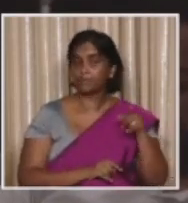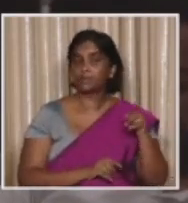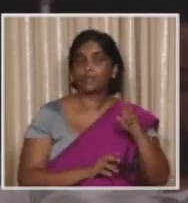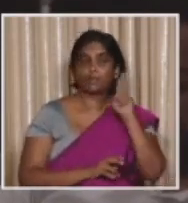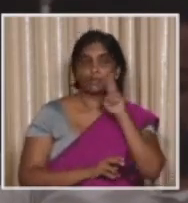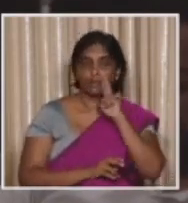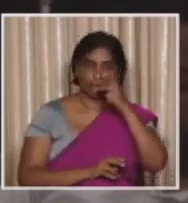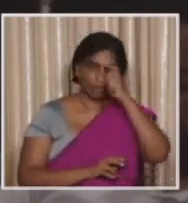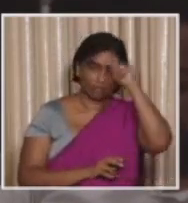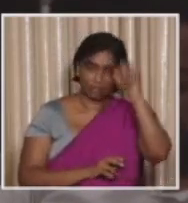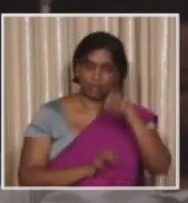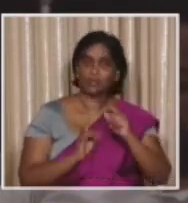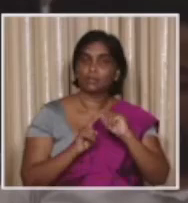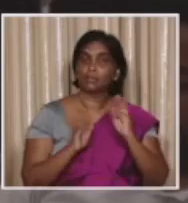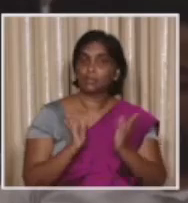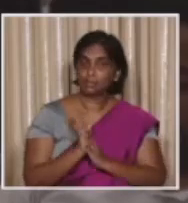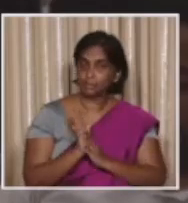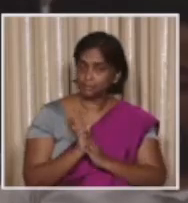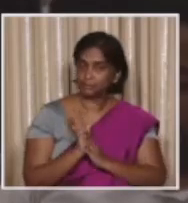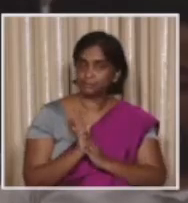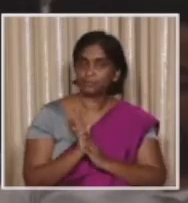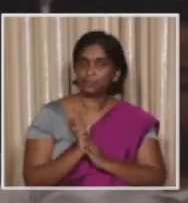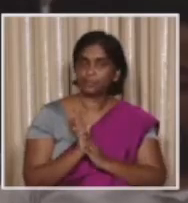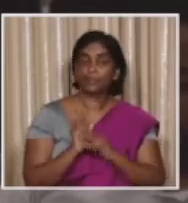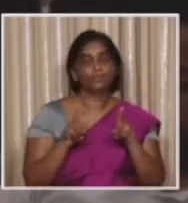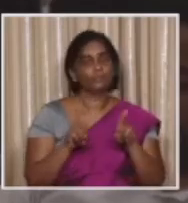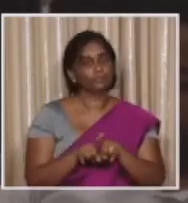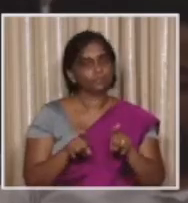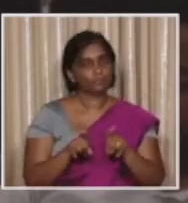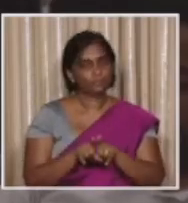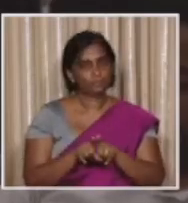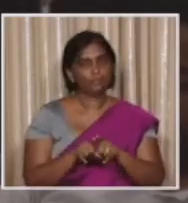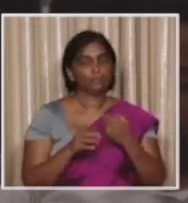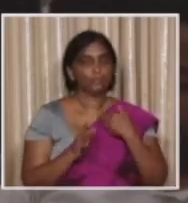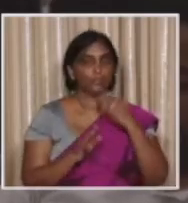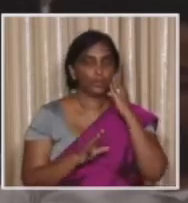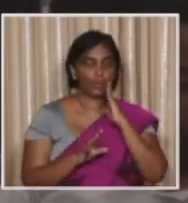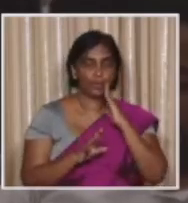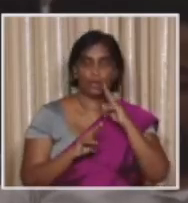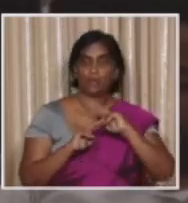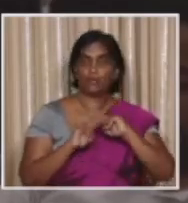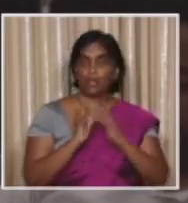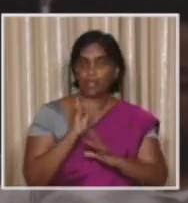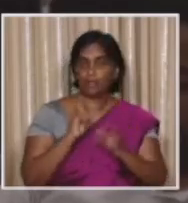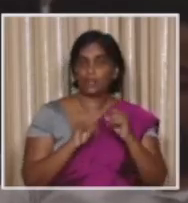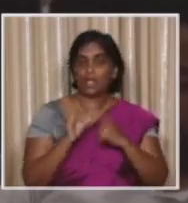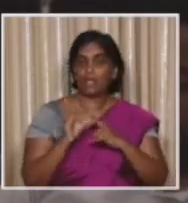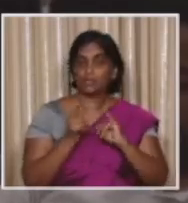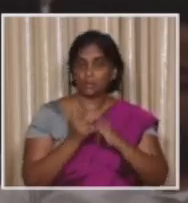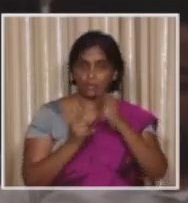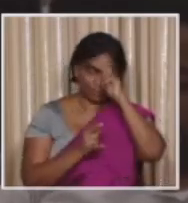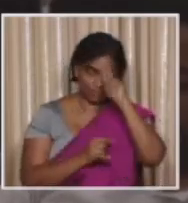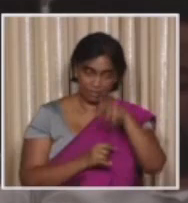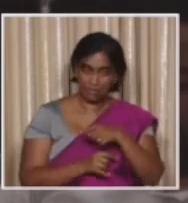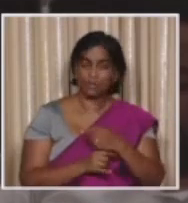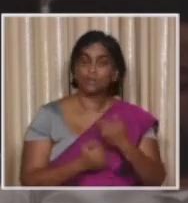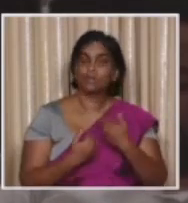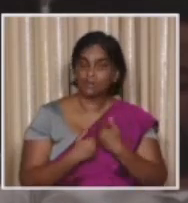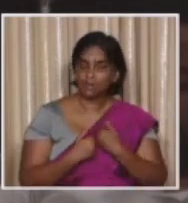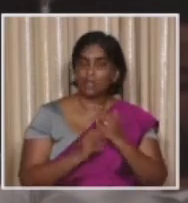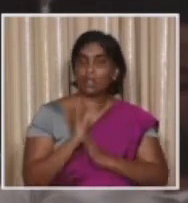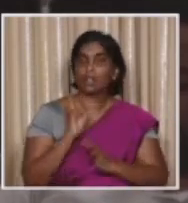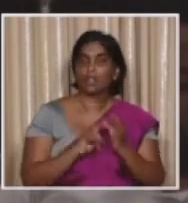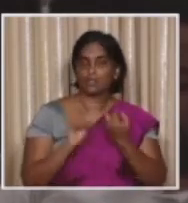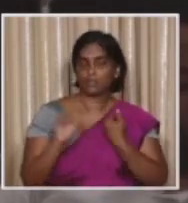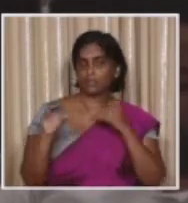රනිල් වික්‍රමසිංහ මැතිතුමා, අග්‍රාමාත්‍යතුමා, ඒ වගේම අපේ විදේශ කටයුතු අමාත්‍යතුමා අලි සබ්‍රිය මැතිතුමා, මමත් අමාත්‍යවරයෙක්